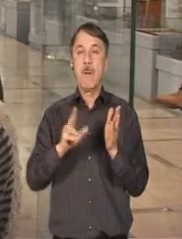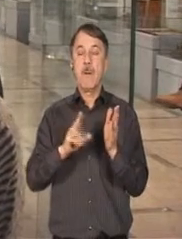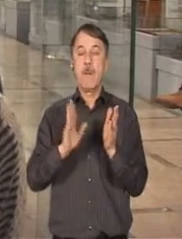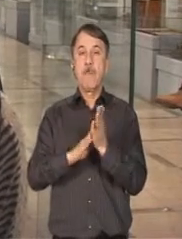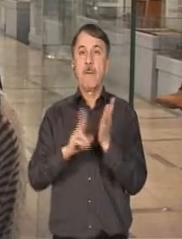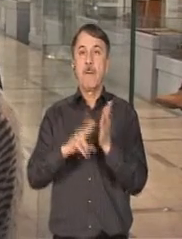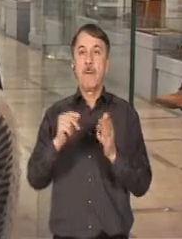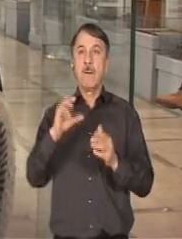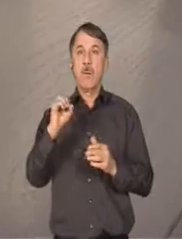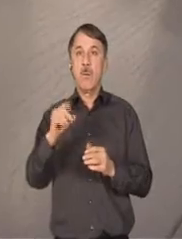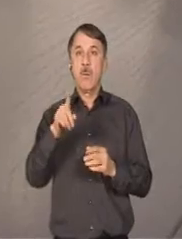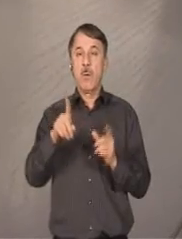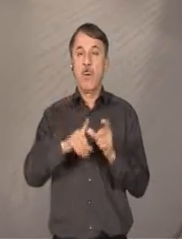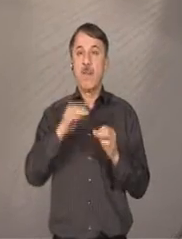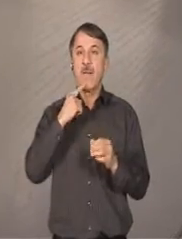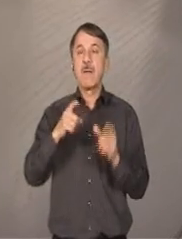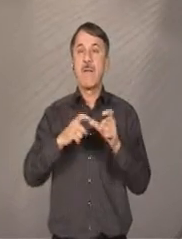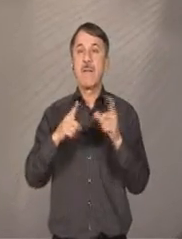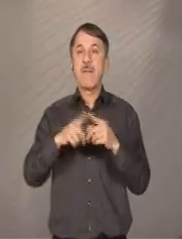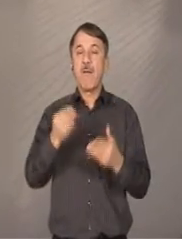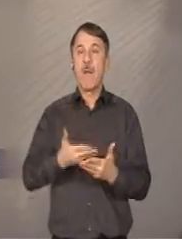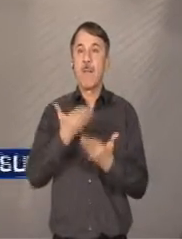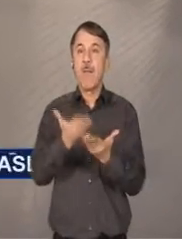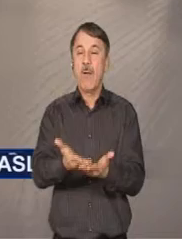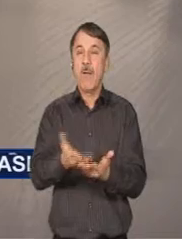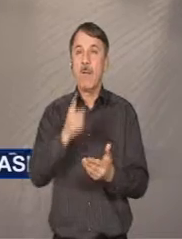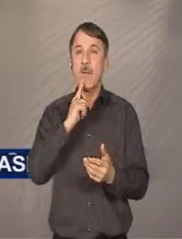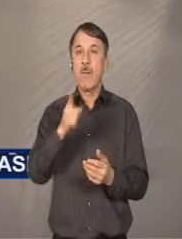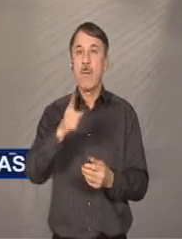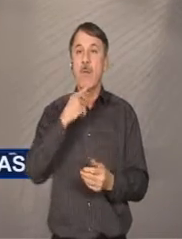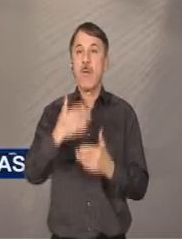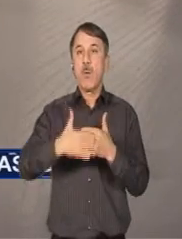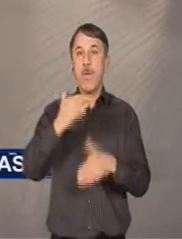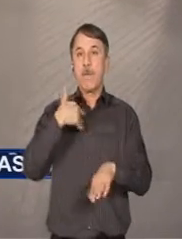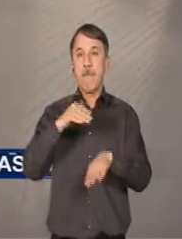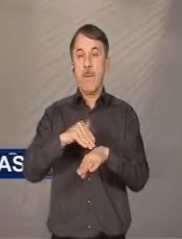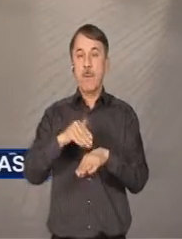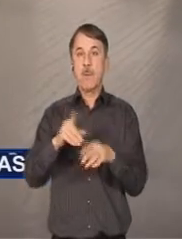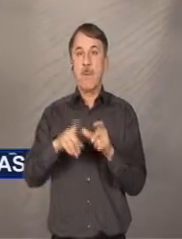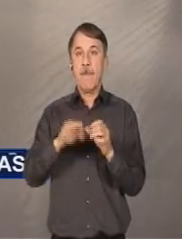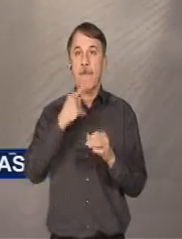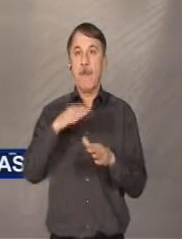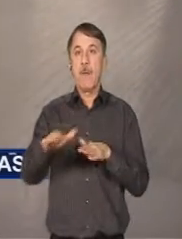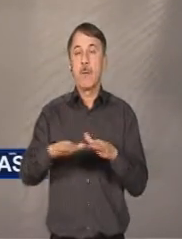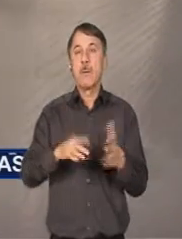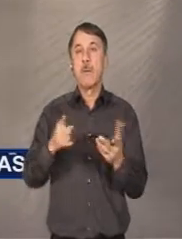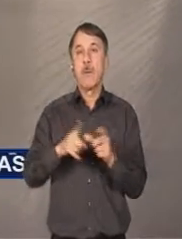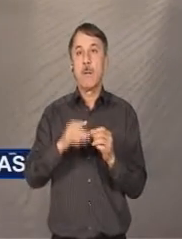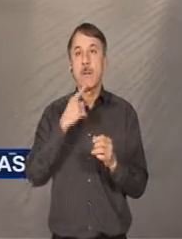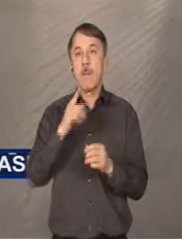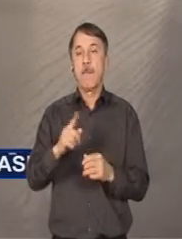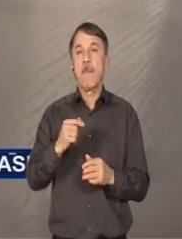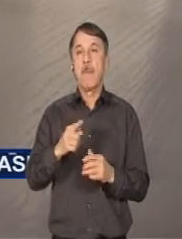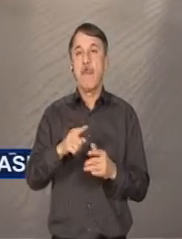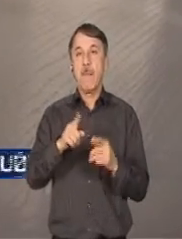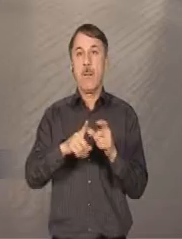i Takovskog krsta. Orden Svetog Save dodeljivao se i suprugama vladara, a poznato je da su ruska carica Aleksandra,